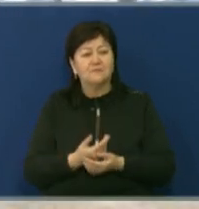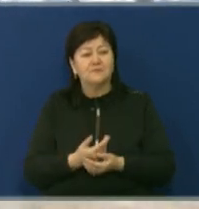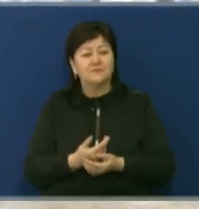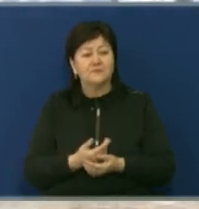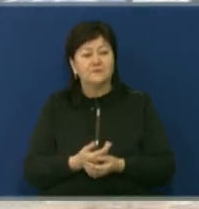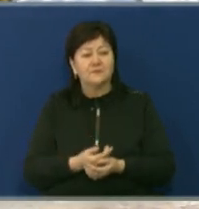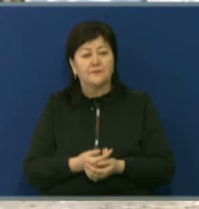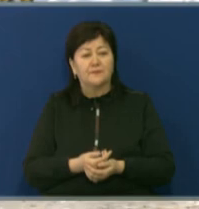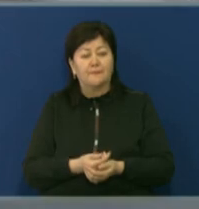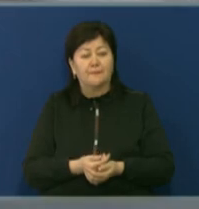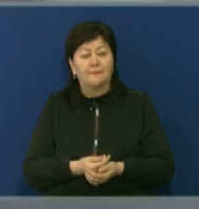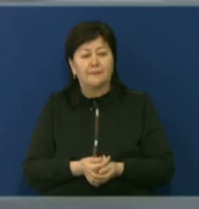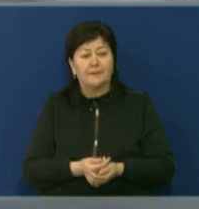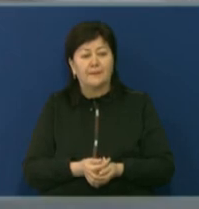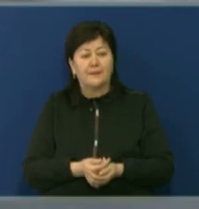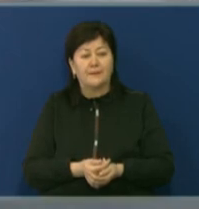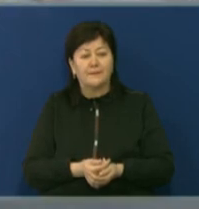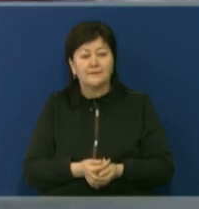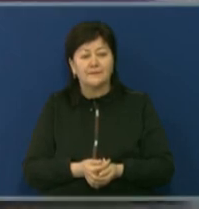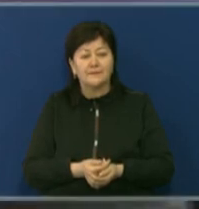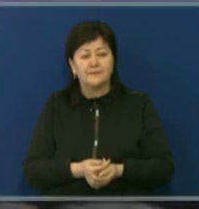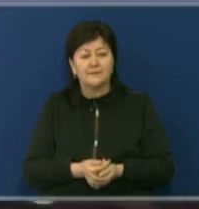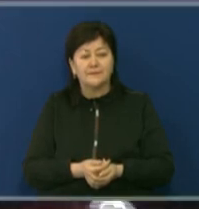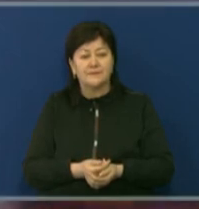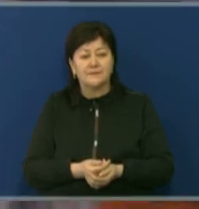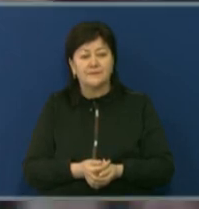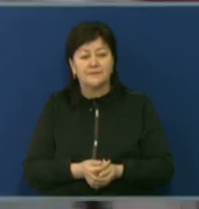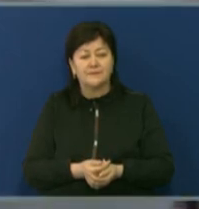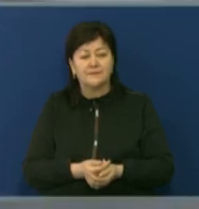Бақыткүл Қазес, Елмира Жүрсінбекқызы, Сәуле Байғалиева, Айдос Айтқалиев, Семей телеарнасы.